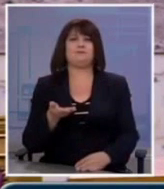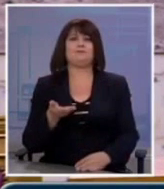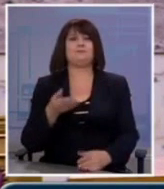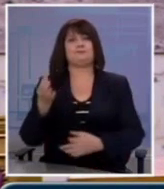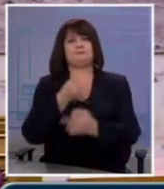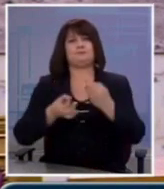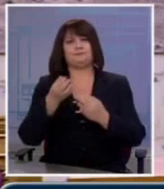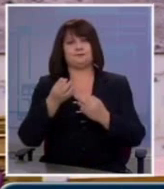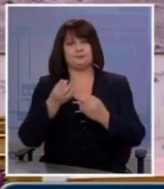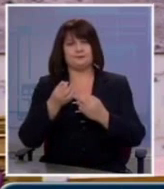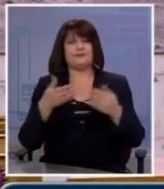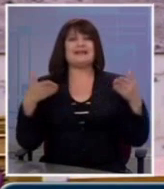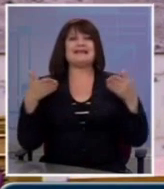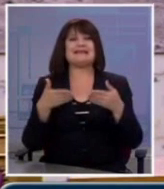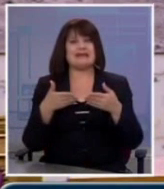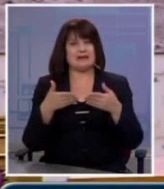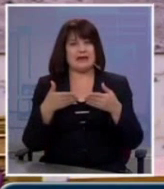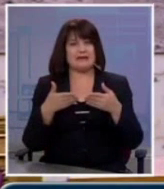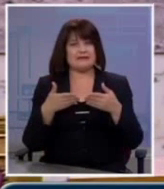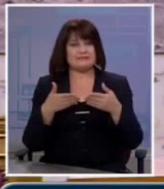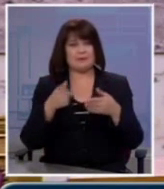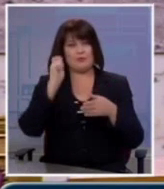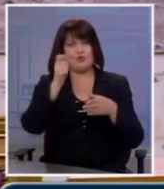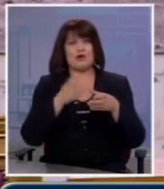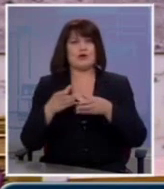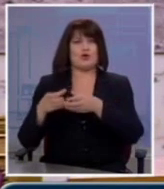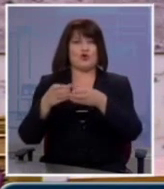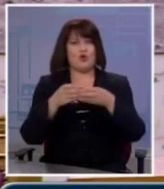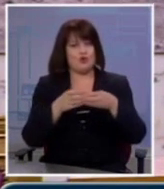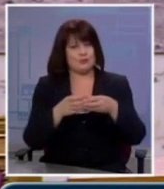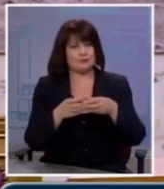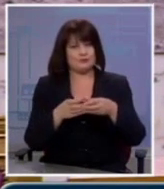τοποθετήσεις των εισηγητών από κάθε κοινοβουλευτική